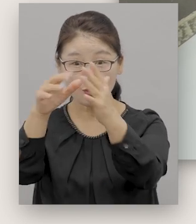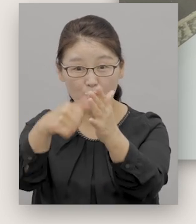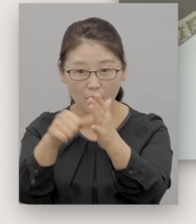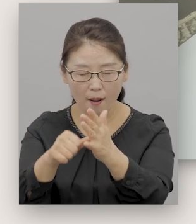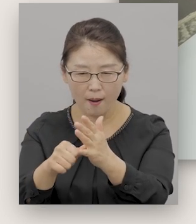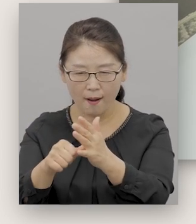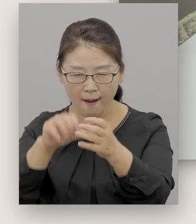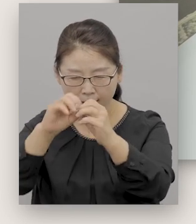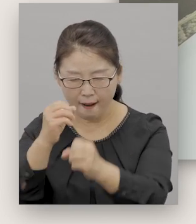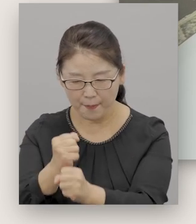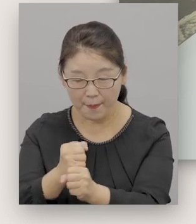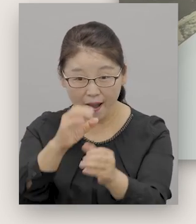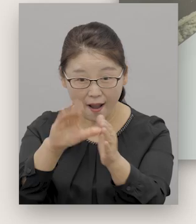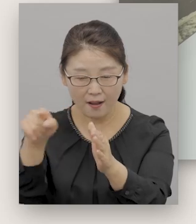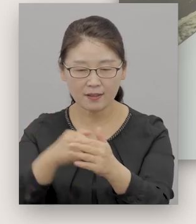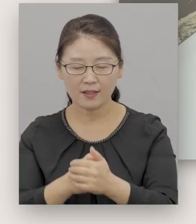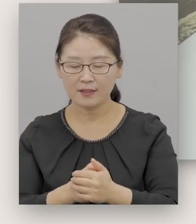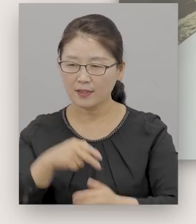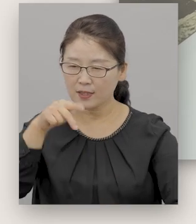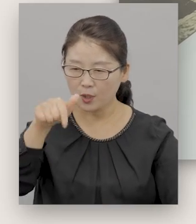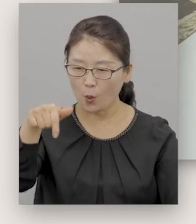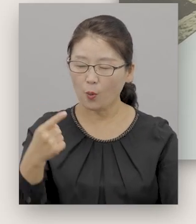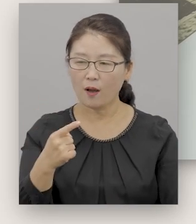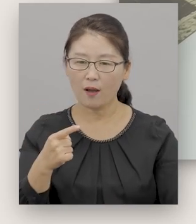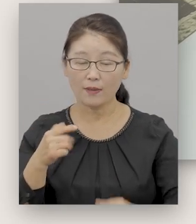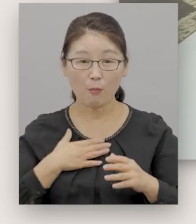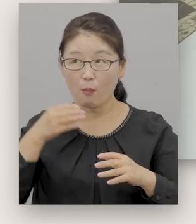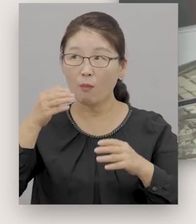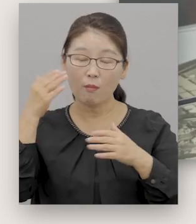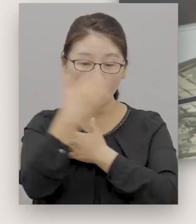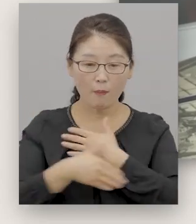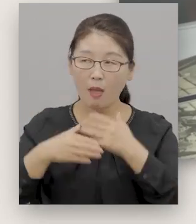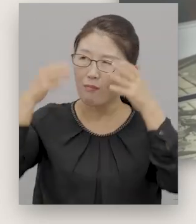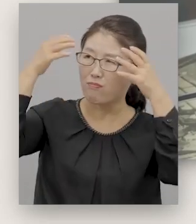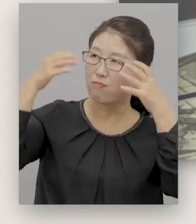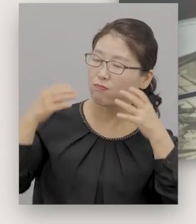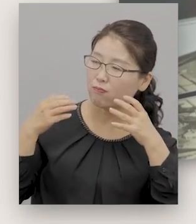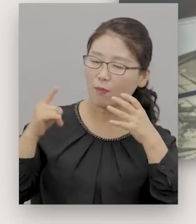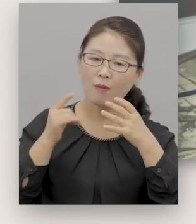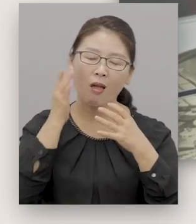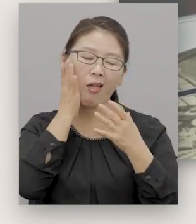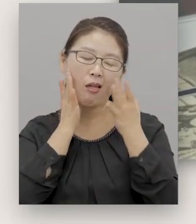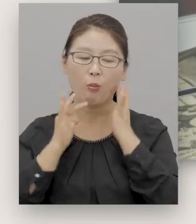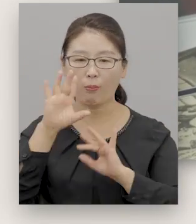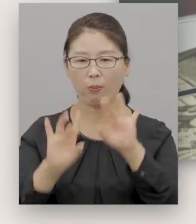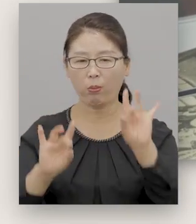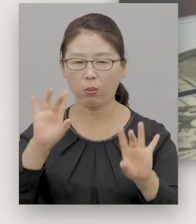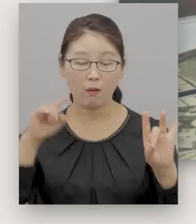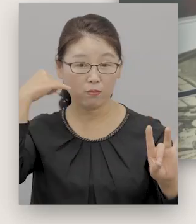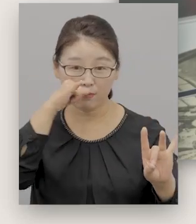거기서 착안을 해서 그 석고가 몸에 닿아서 떨어졌을 때 굉장히 건조해지는 그런